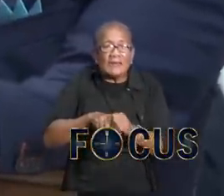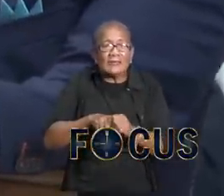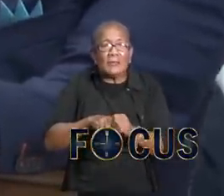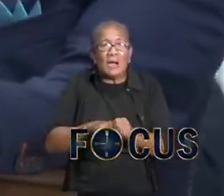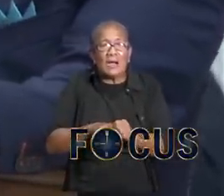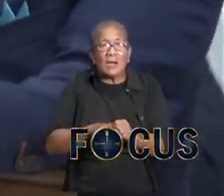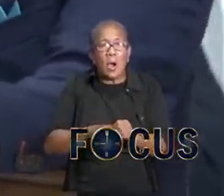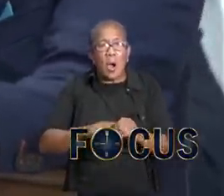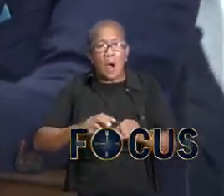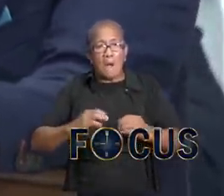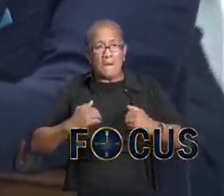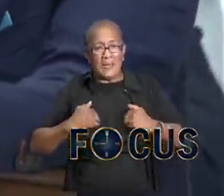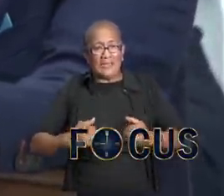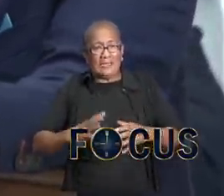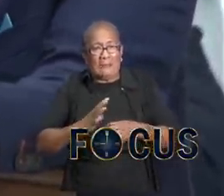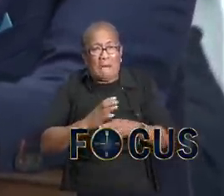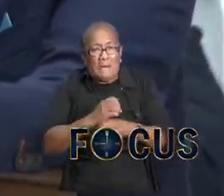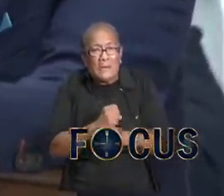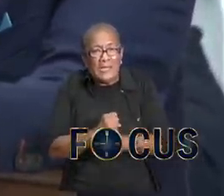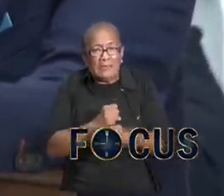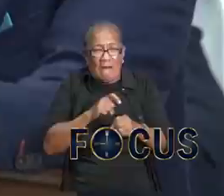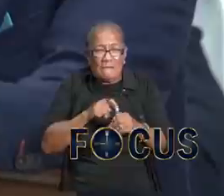te binden aan jou.